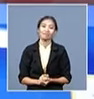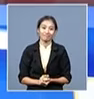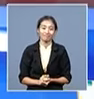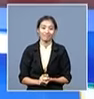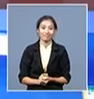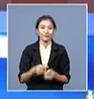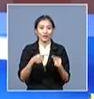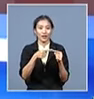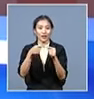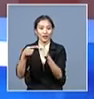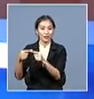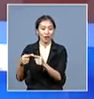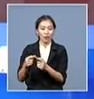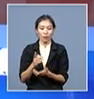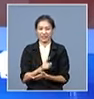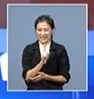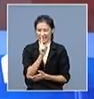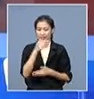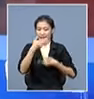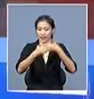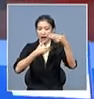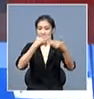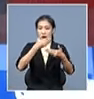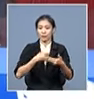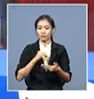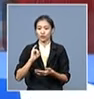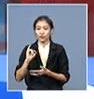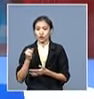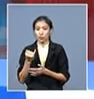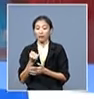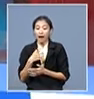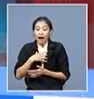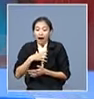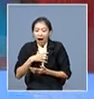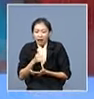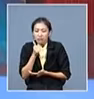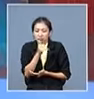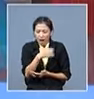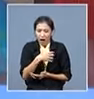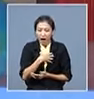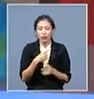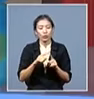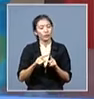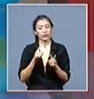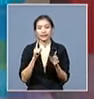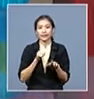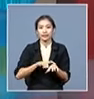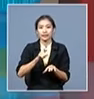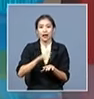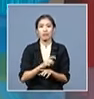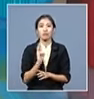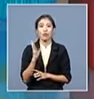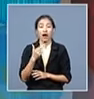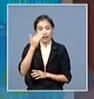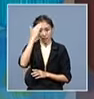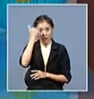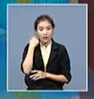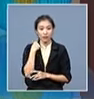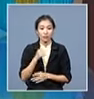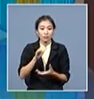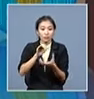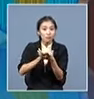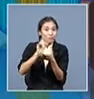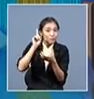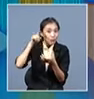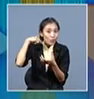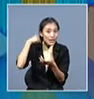แม่จุ๋มบอกว่าอยากไปอยากไปนั่นก็อยากให้แม่จุ๋มไปเหมือนกันแต่ว่าไม่ว่างซะนี่งานวิ่งวิบากเจ้าสาวมีส่งตัวแทนแม่จุ๋มไป